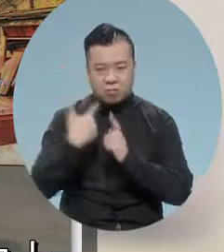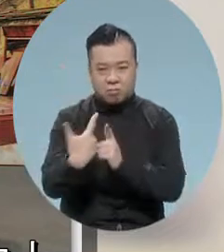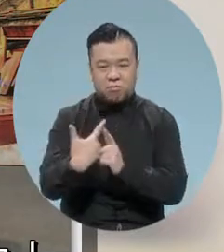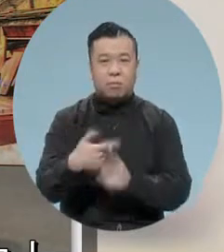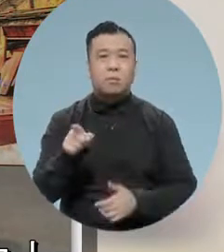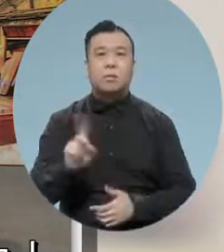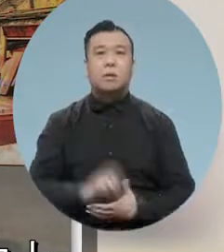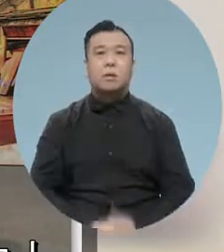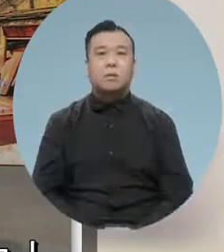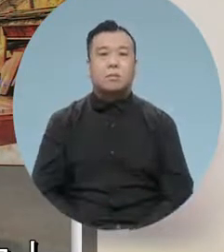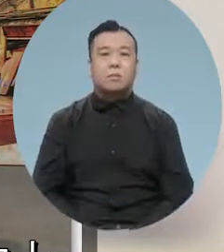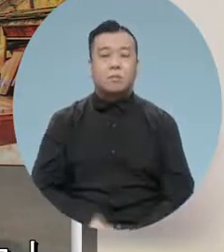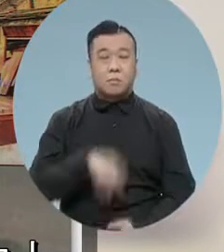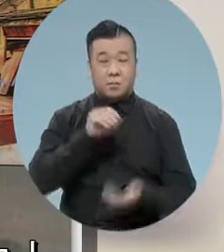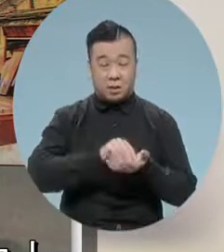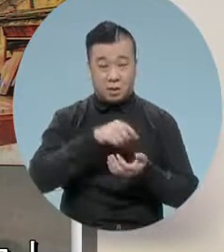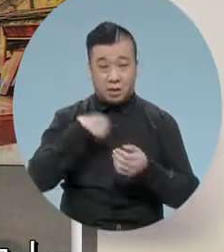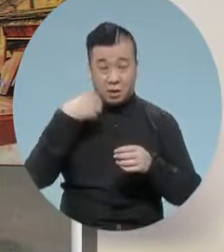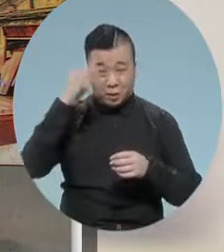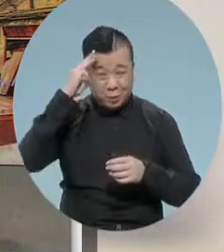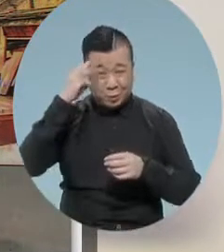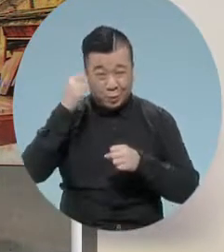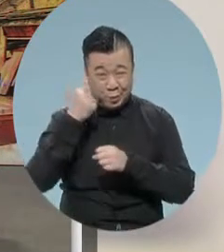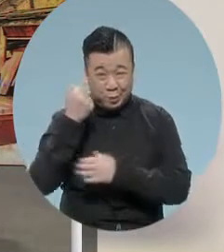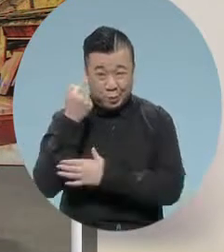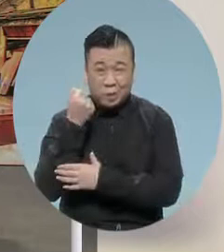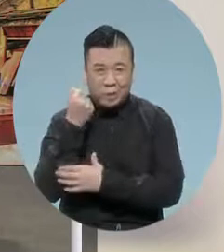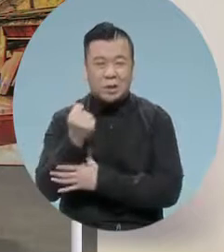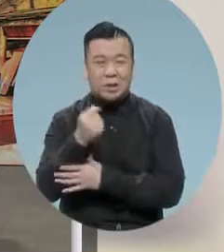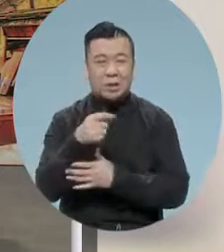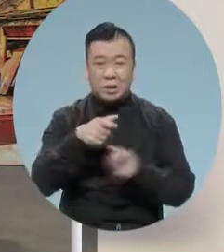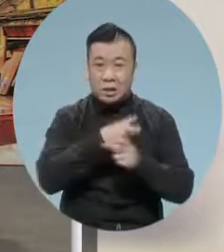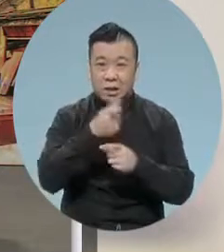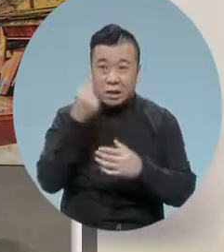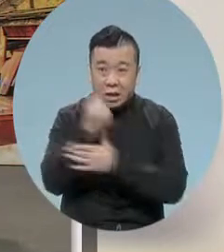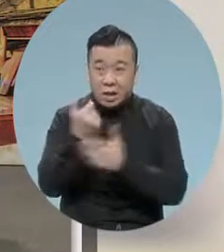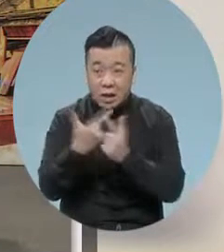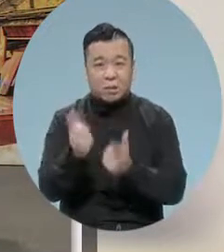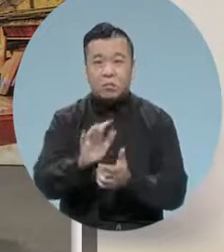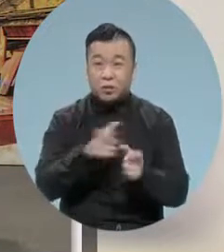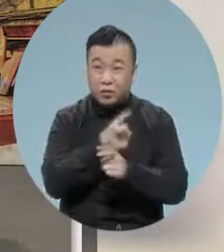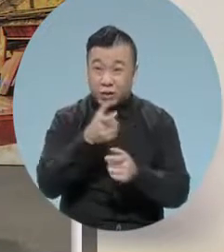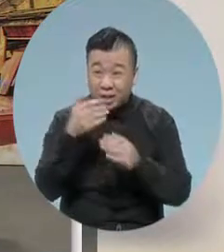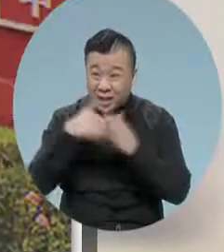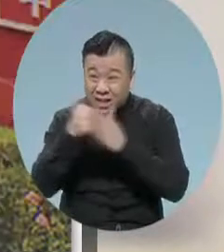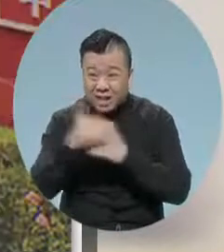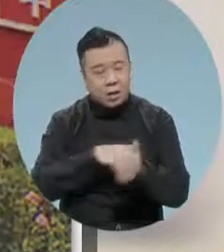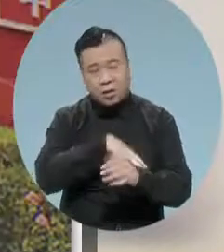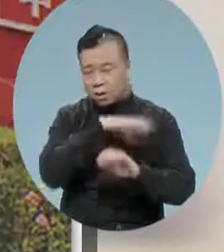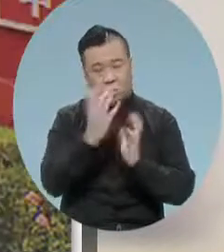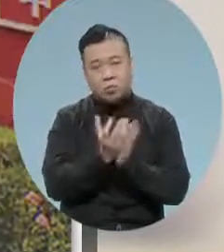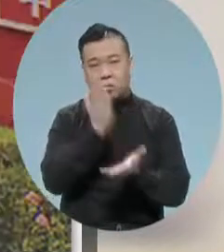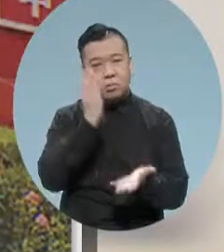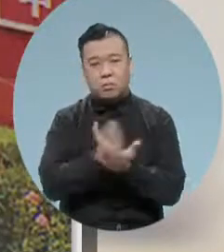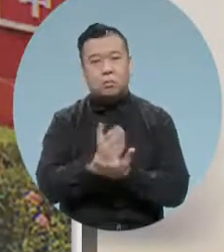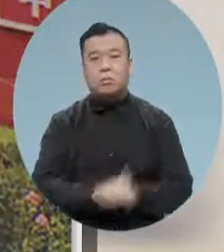候，不是一種軍事實力上，或者不是一種經濟實力上、商業實力上、技術實力上的一個對